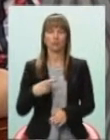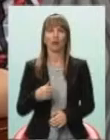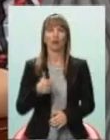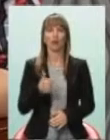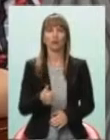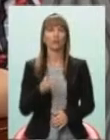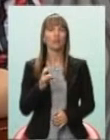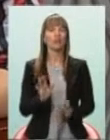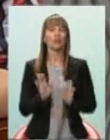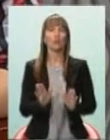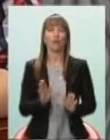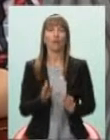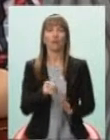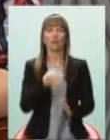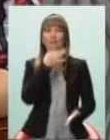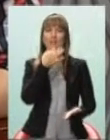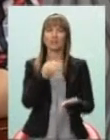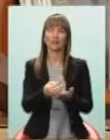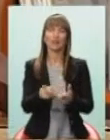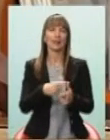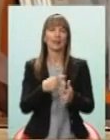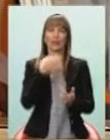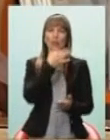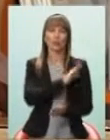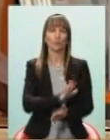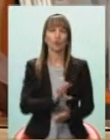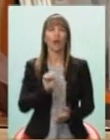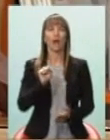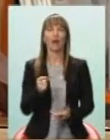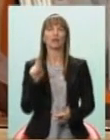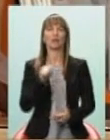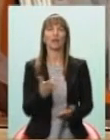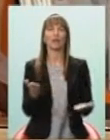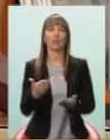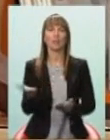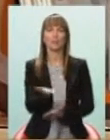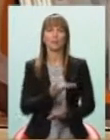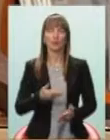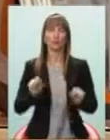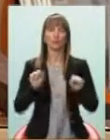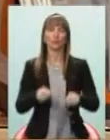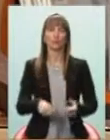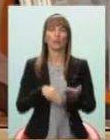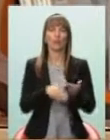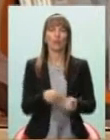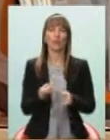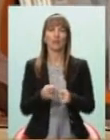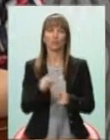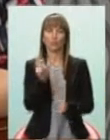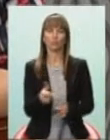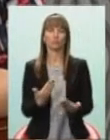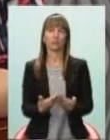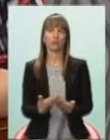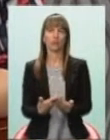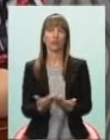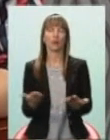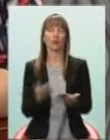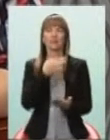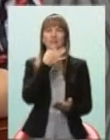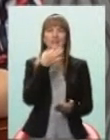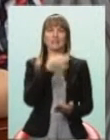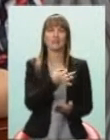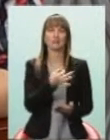Тобто не тільки те, як ми відповідаємо або не відповідаємо їм, а й, власне, те, як ми можемо допомогти цим людям. Ну, наприклад, якось